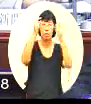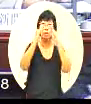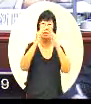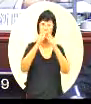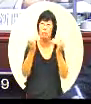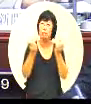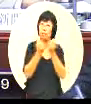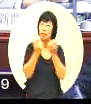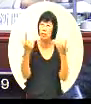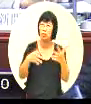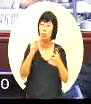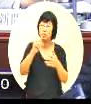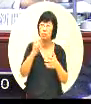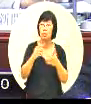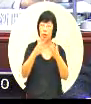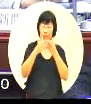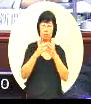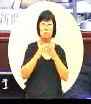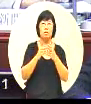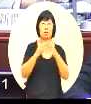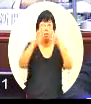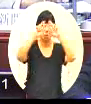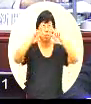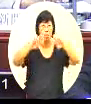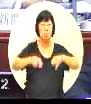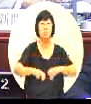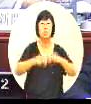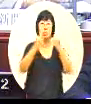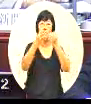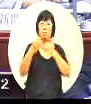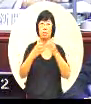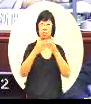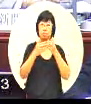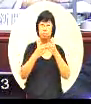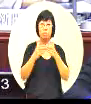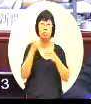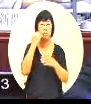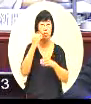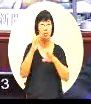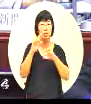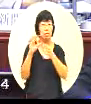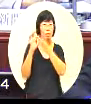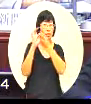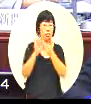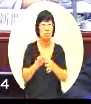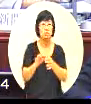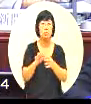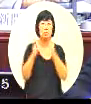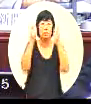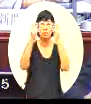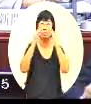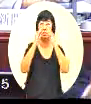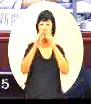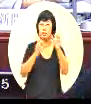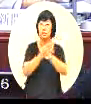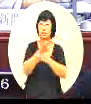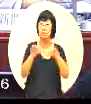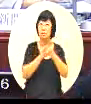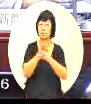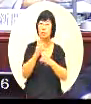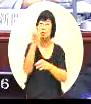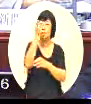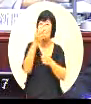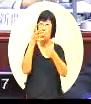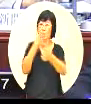生什么问题，我们应该要检讨。那我们现在一直在跟不管是我们高雄市的经济顾问何美